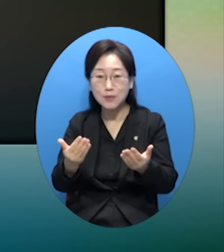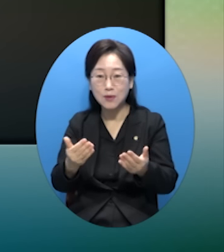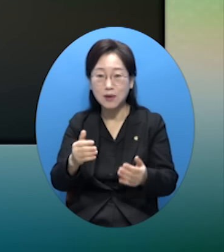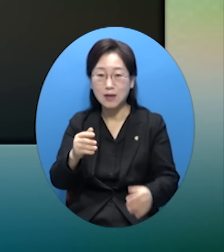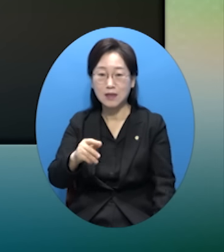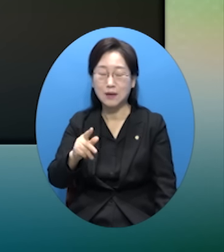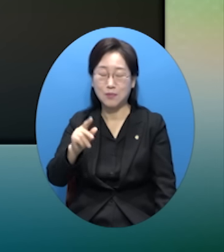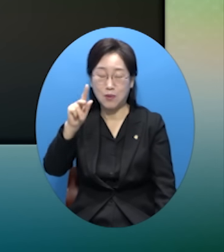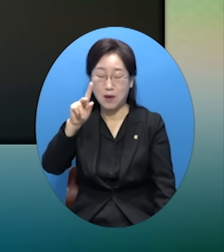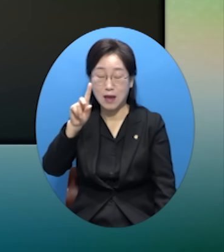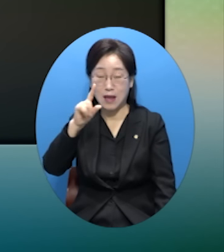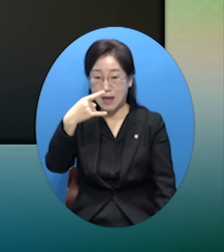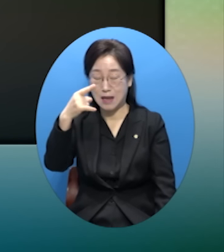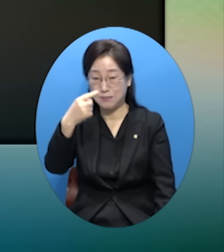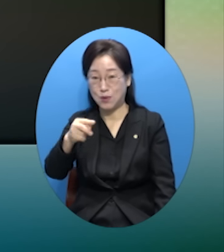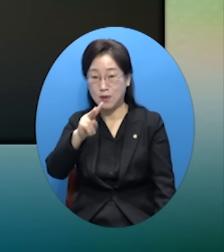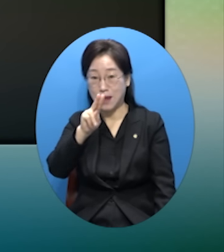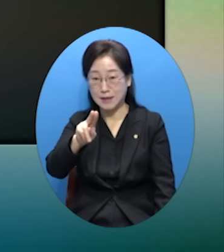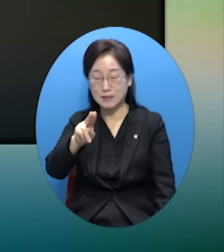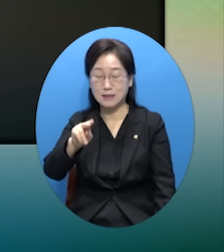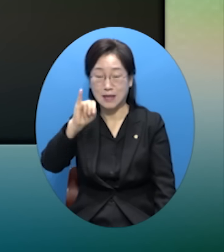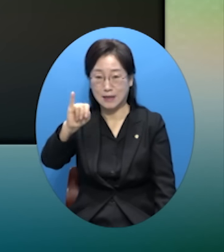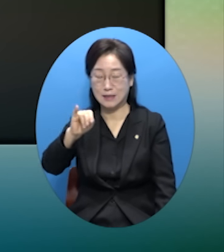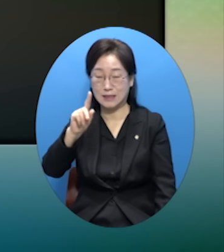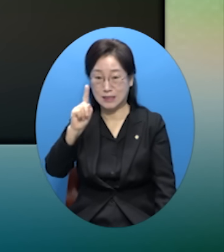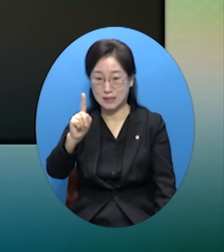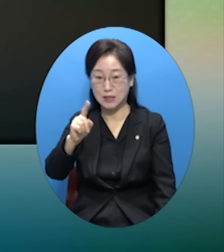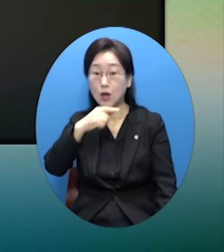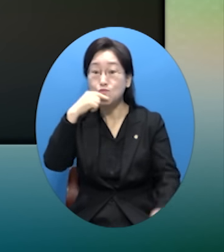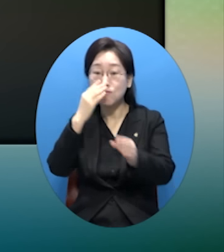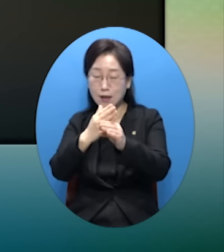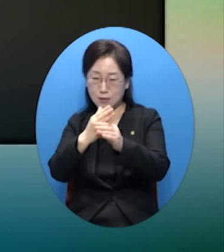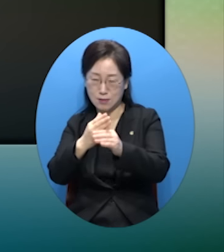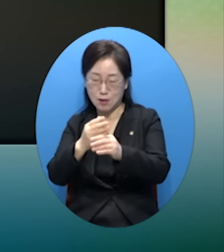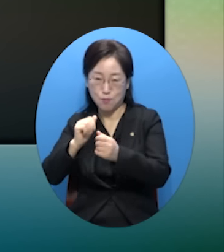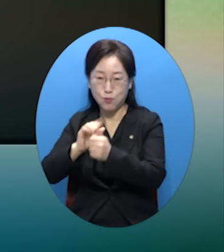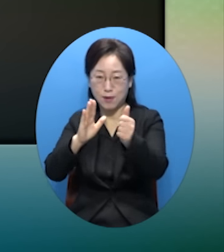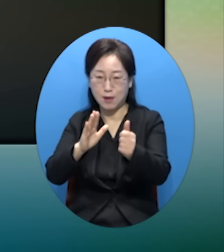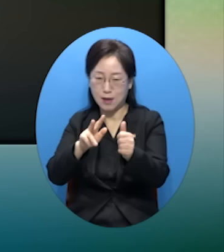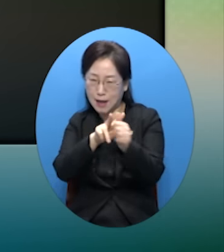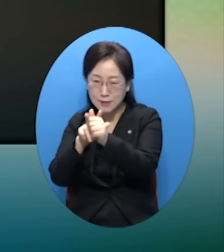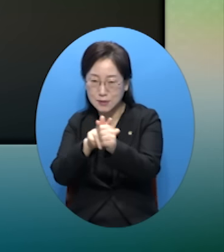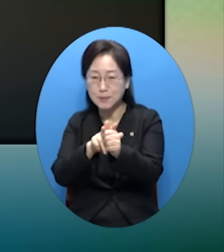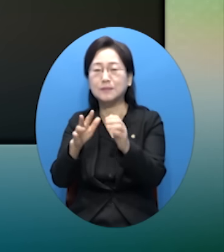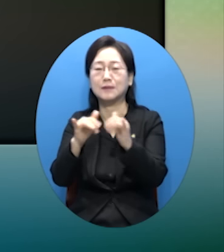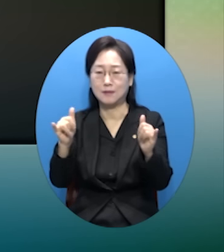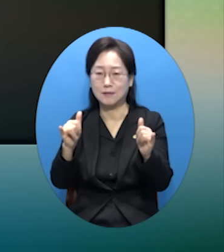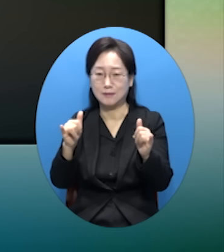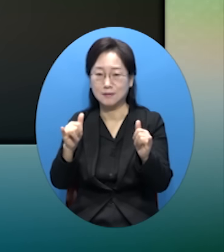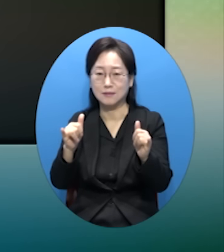HID 북한 파견 공작원, 북파 공작원입니다. 북파 공작원으로